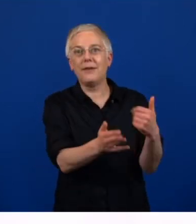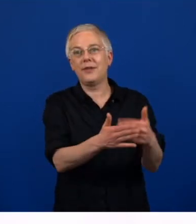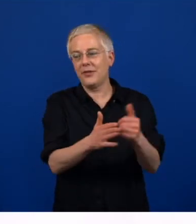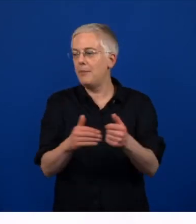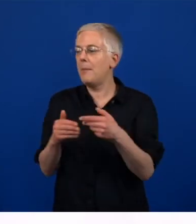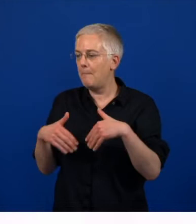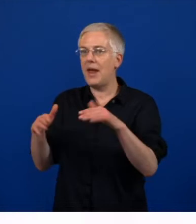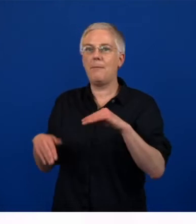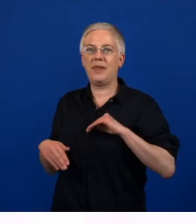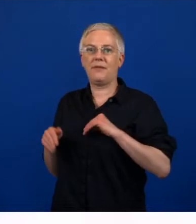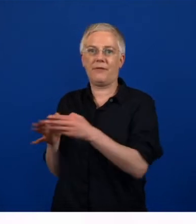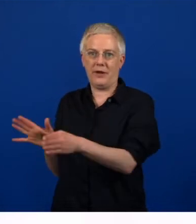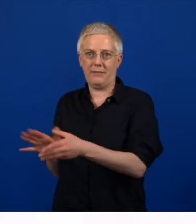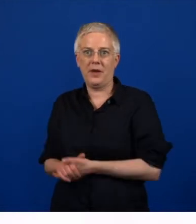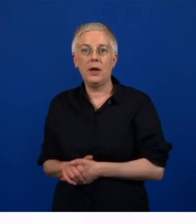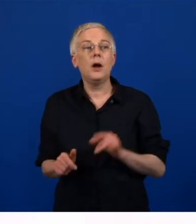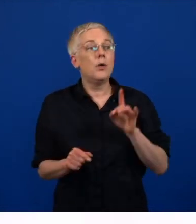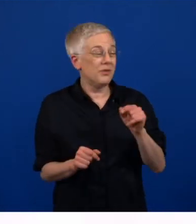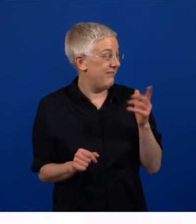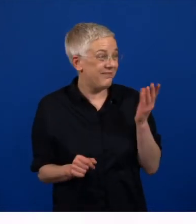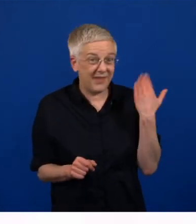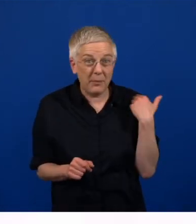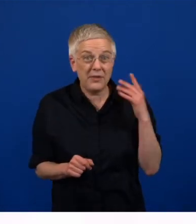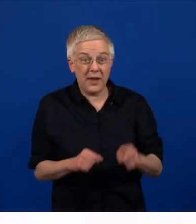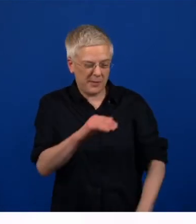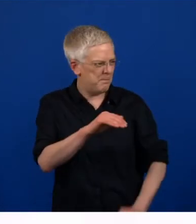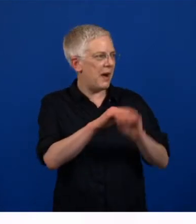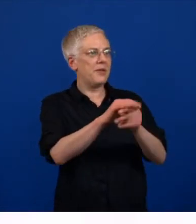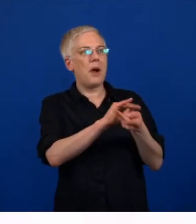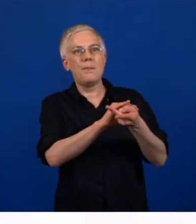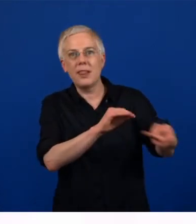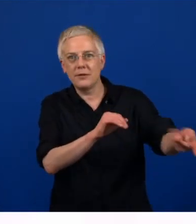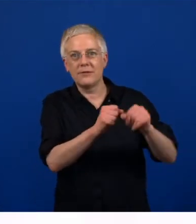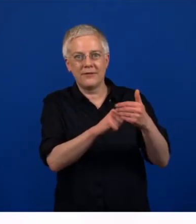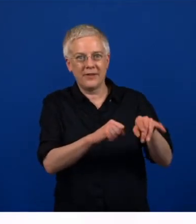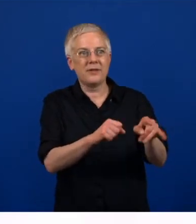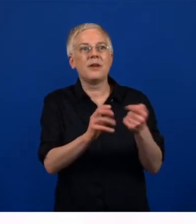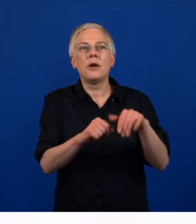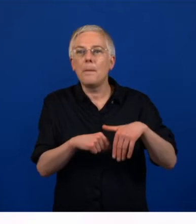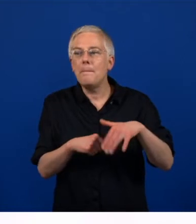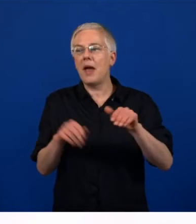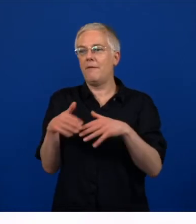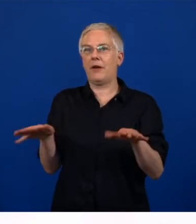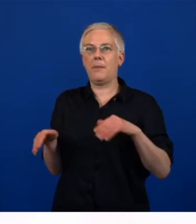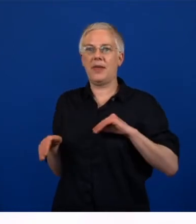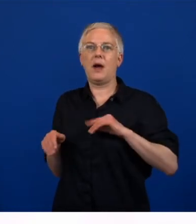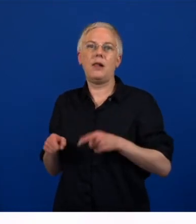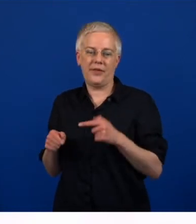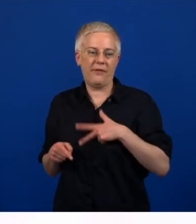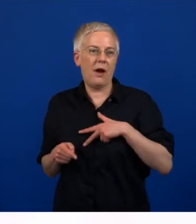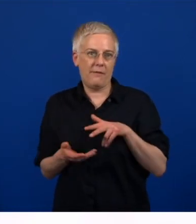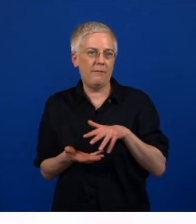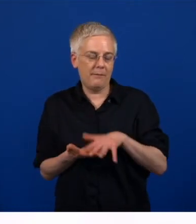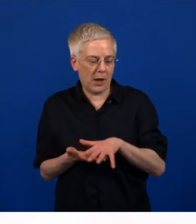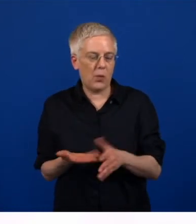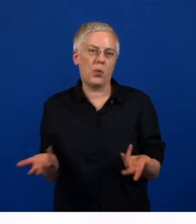hatten wir immer noch 3-mal so viele Beatmungsbetten frei, wie akut gebraucht wurden. Und deshalb ist es aus meiner Sicht auch